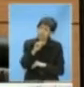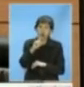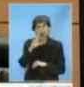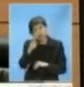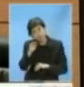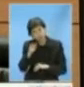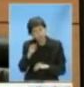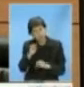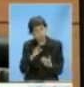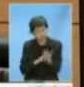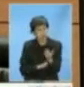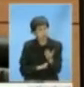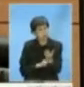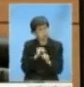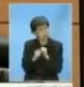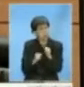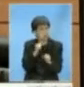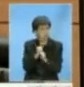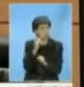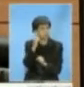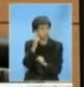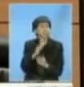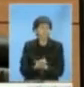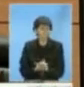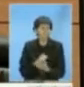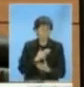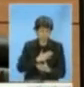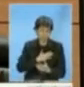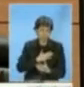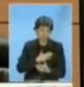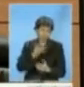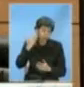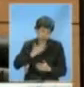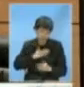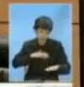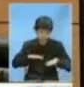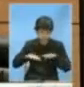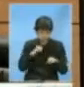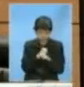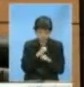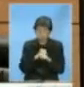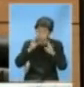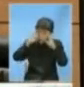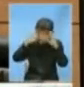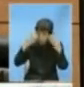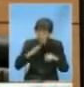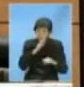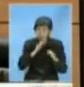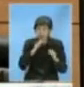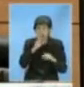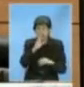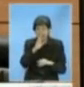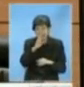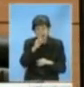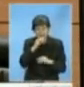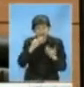อยู่อย่างนี้เป็นเวลาเกือบๆ 2ปีนั่นคือประสบการณ์ที่ในสมัยพวกเราบริหารเพราะฉะนั้นท่านเปลี่ยนรัฐมนตรีไป 3